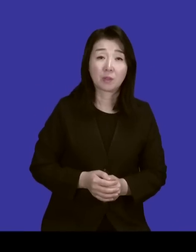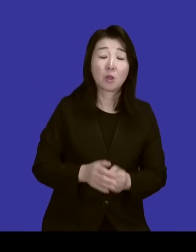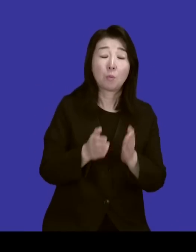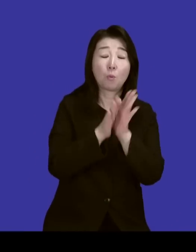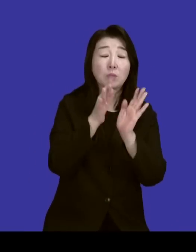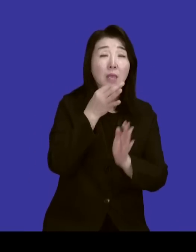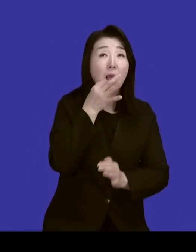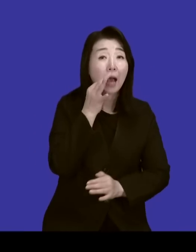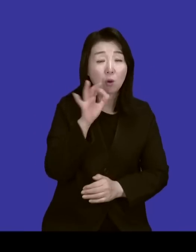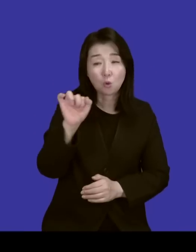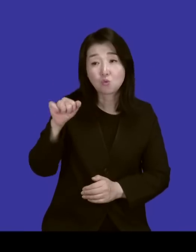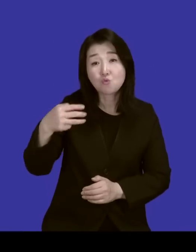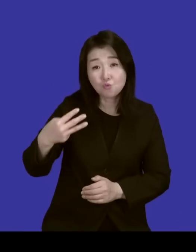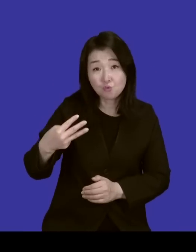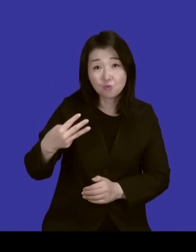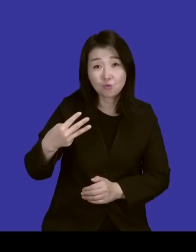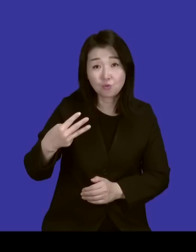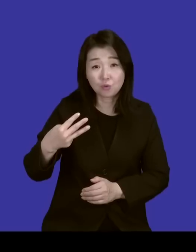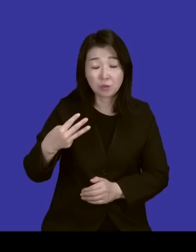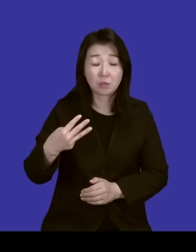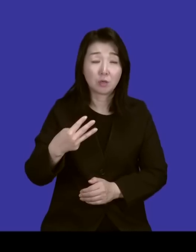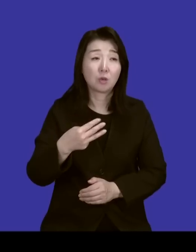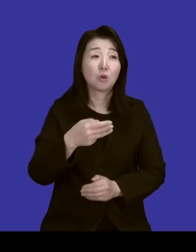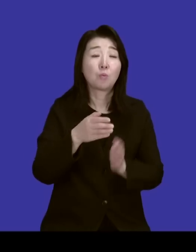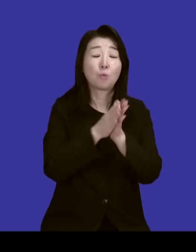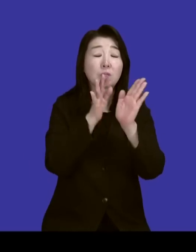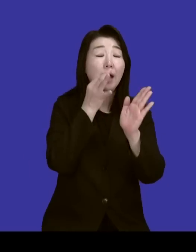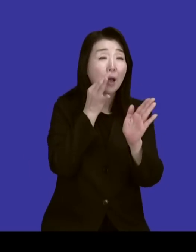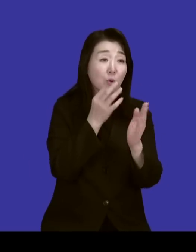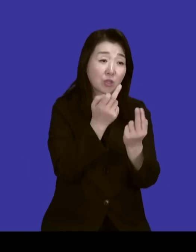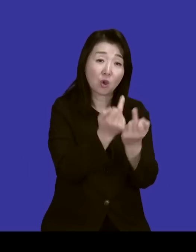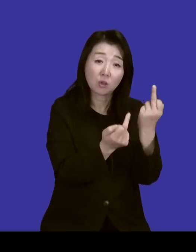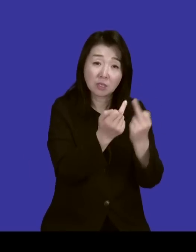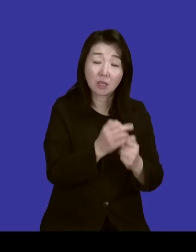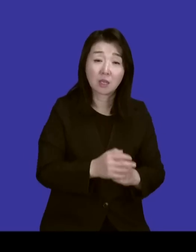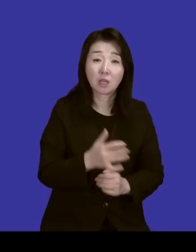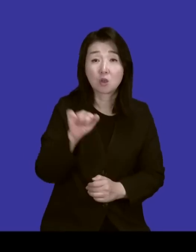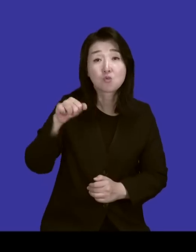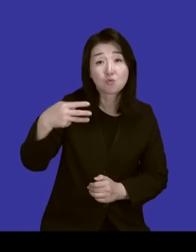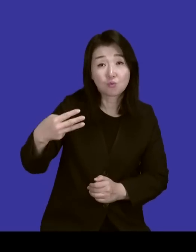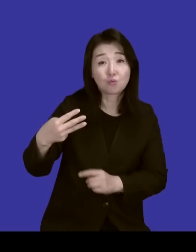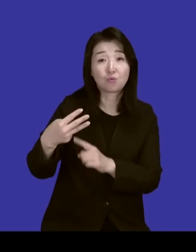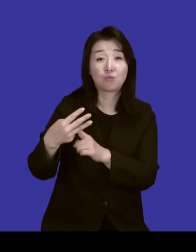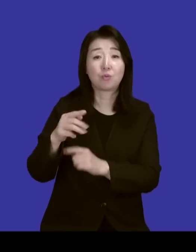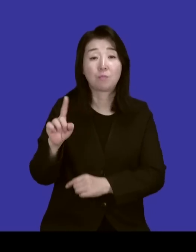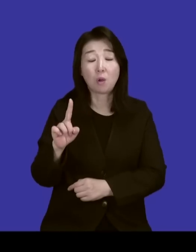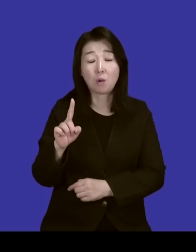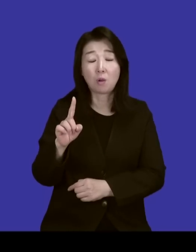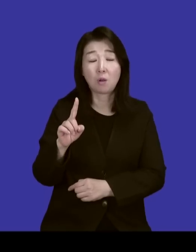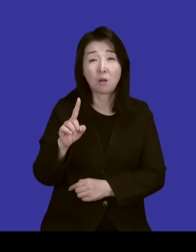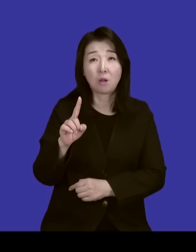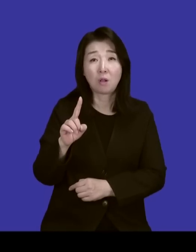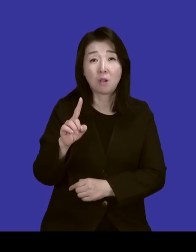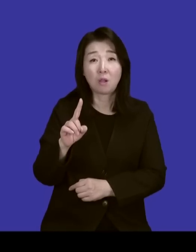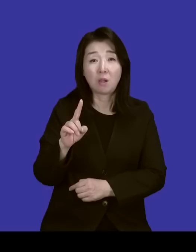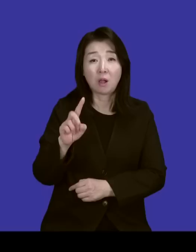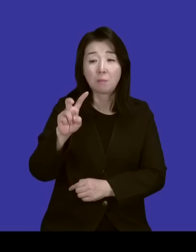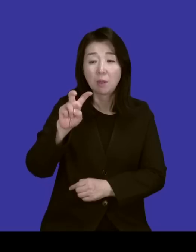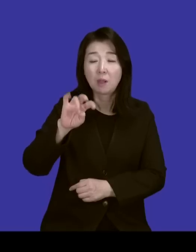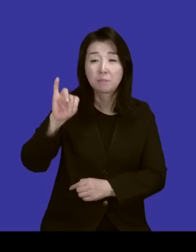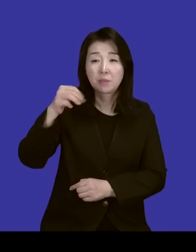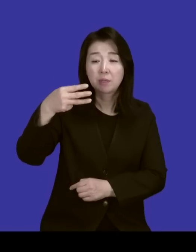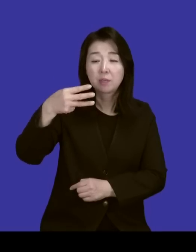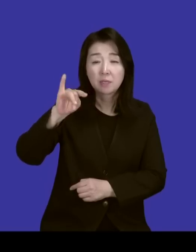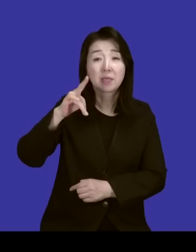형제거든. 네, 아론이 형님이고. 근데 어떤 성경학자들은 훌은 미리암의 남편이었을 것이다.